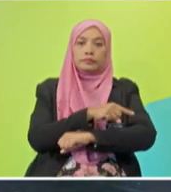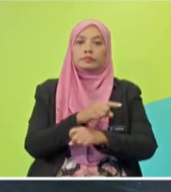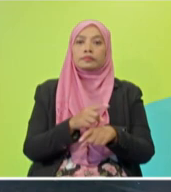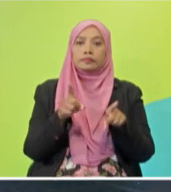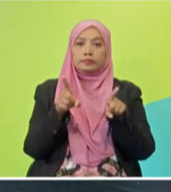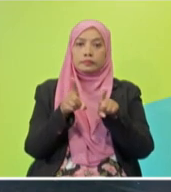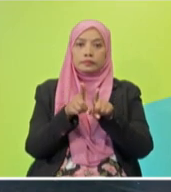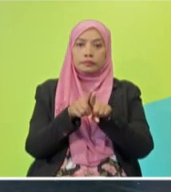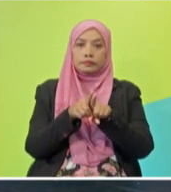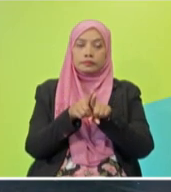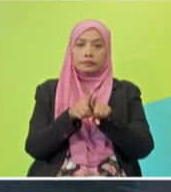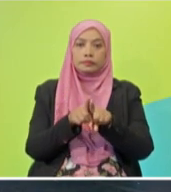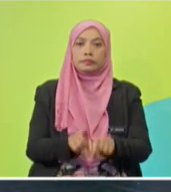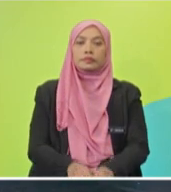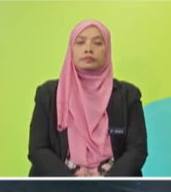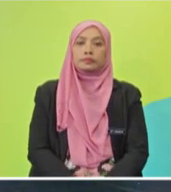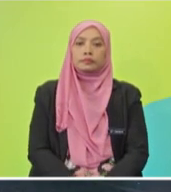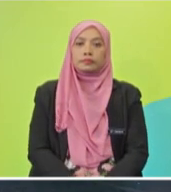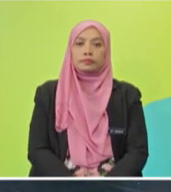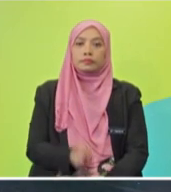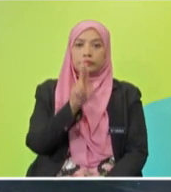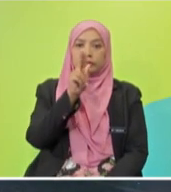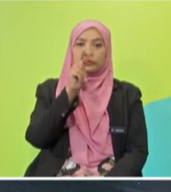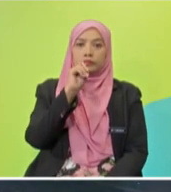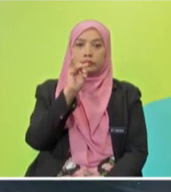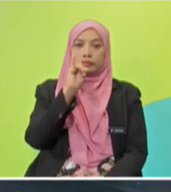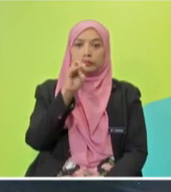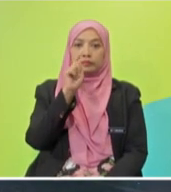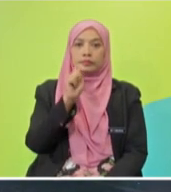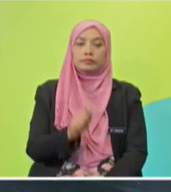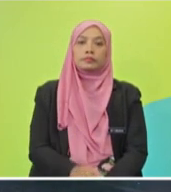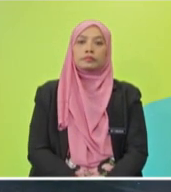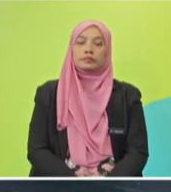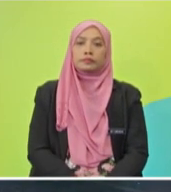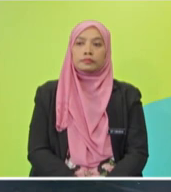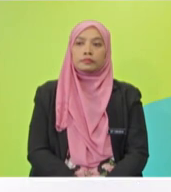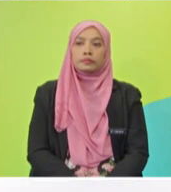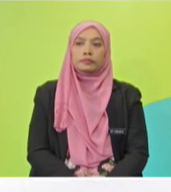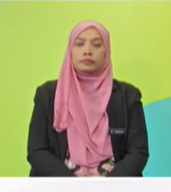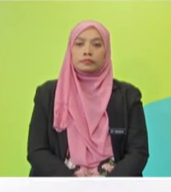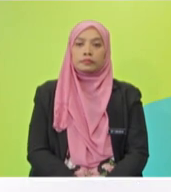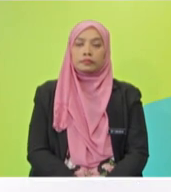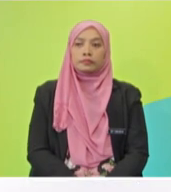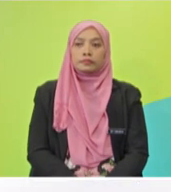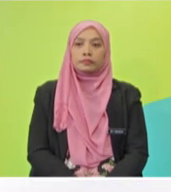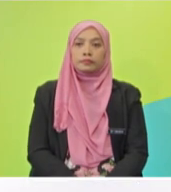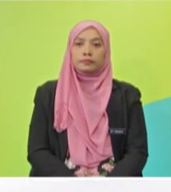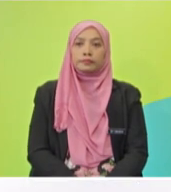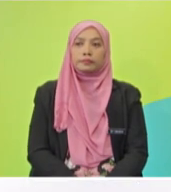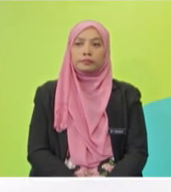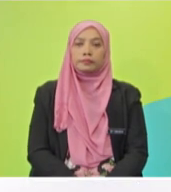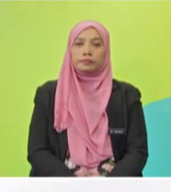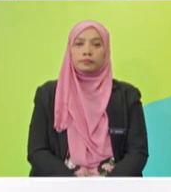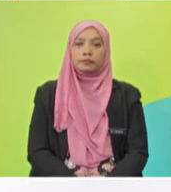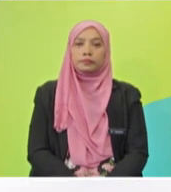Yes. Okey. Ikut kiraan saya rasa kalau boleh, sebab kalau kita daripada hari ke minggu tu, nanti kita